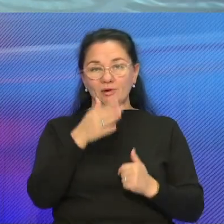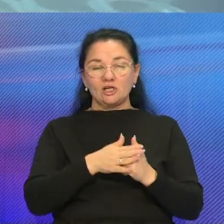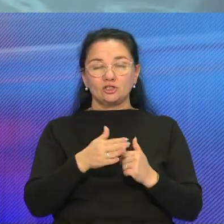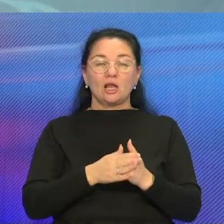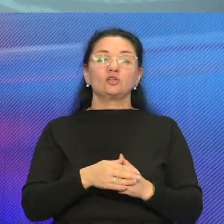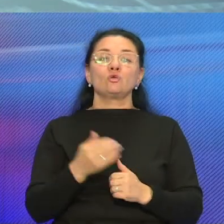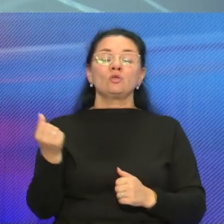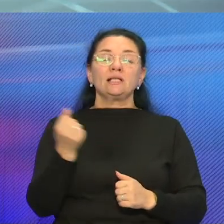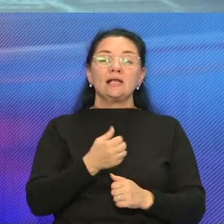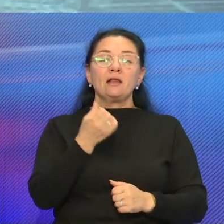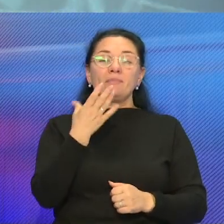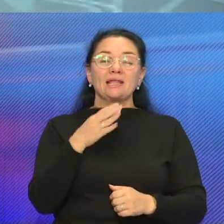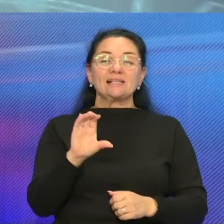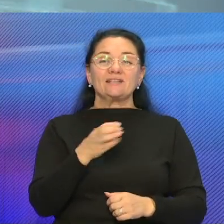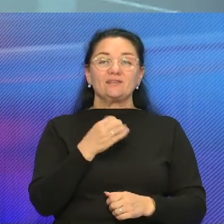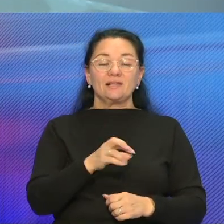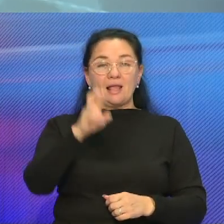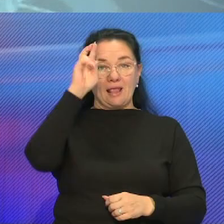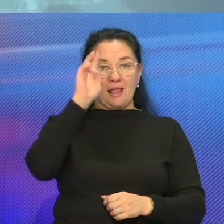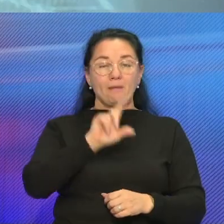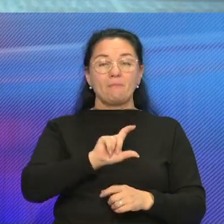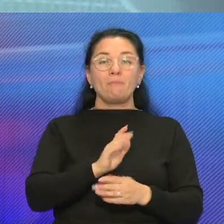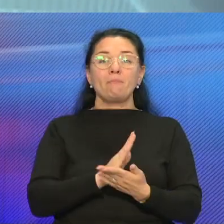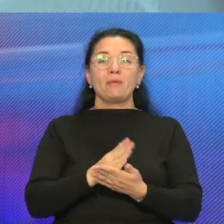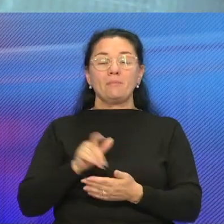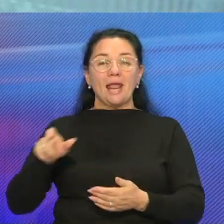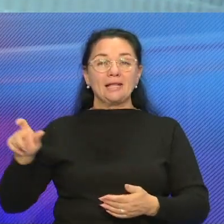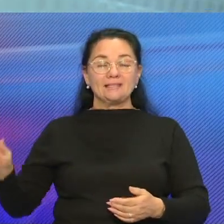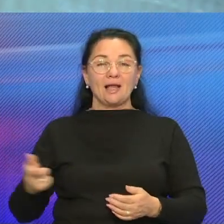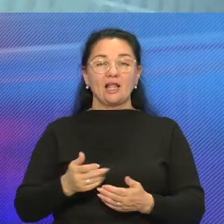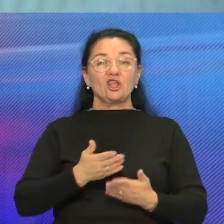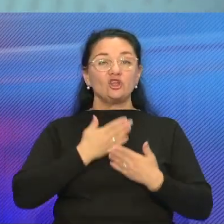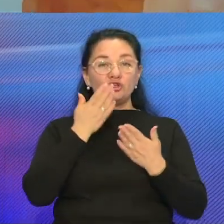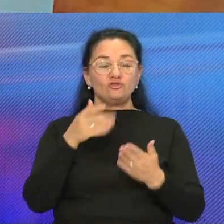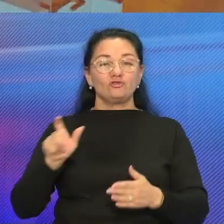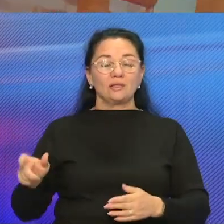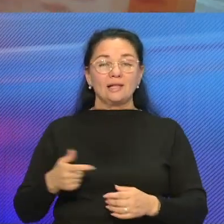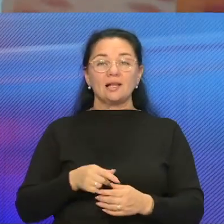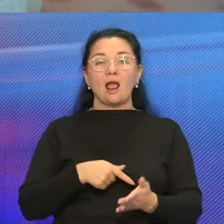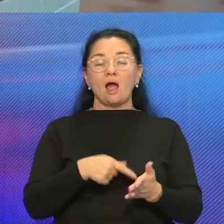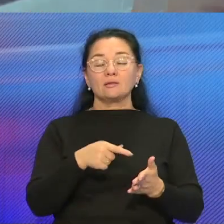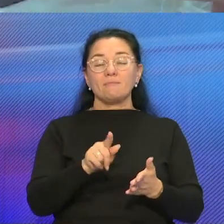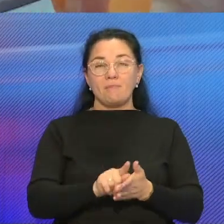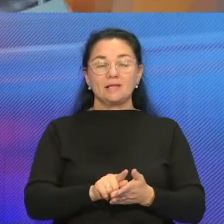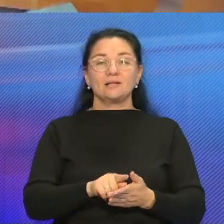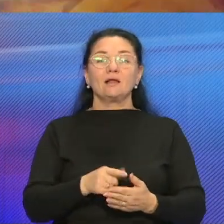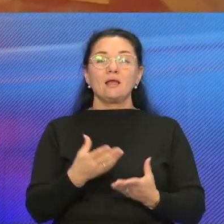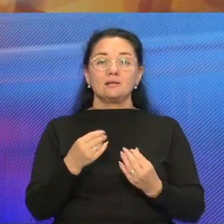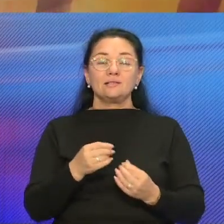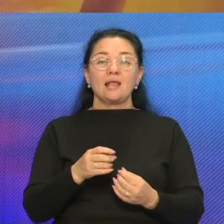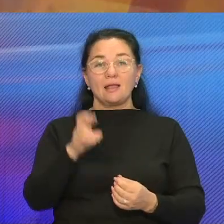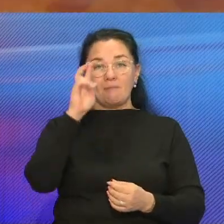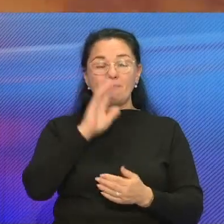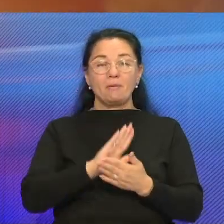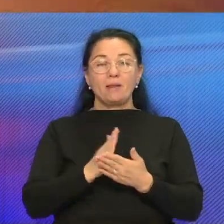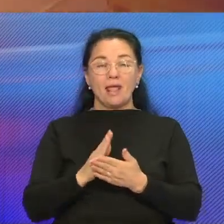вересня, бібліотекарі Біларусі, а разом з імі і чытаці адзначаць профісійнае свята – Дзень бібліотек. Падрабя